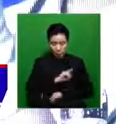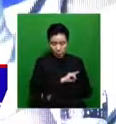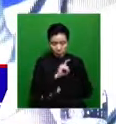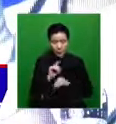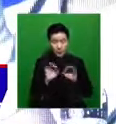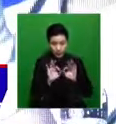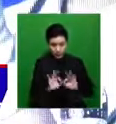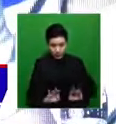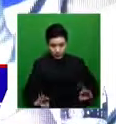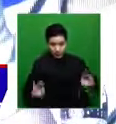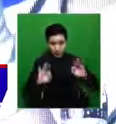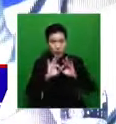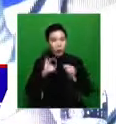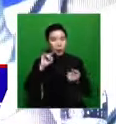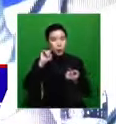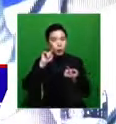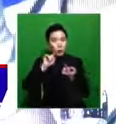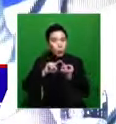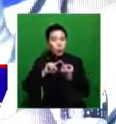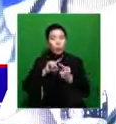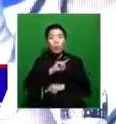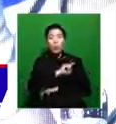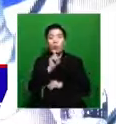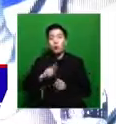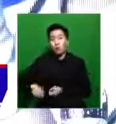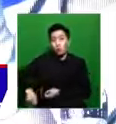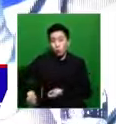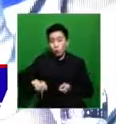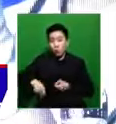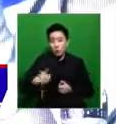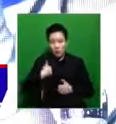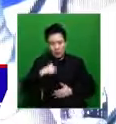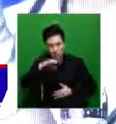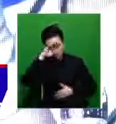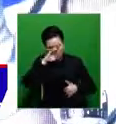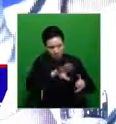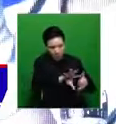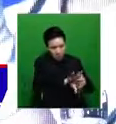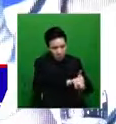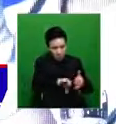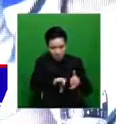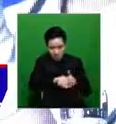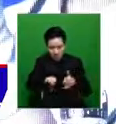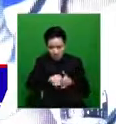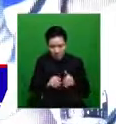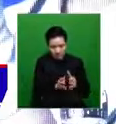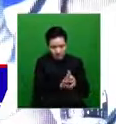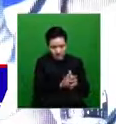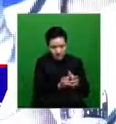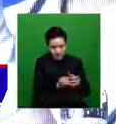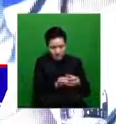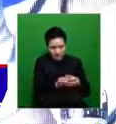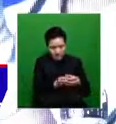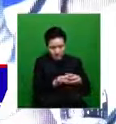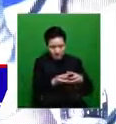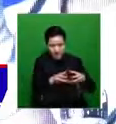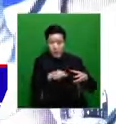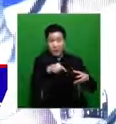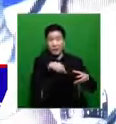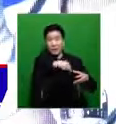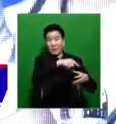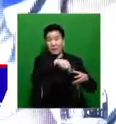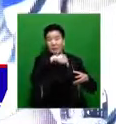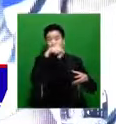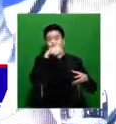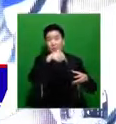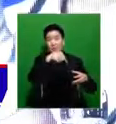านต์นะครับแล้วก็มีจำนวนผู้ติดเชื้ เพิ่มมากขึ้นจากการที่พวกเขาเหล่านั้นเนี่ย